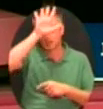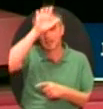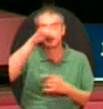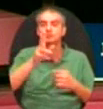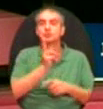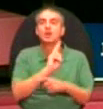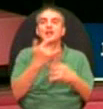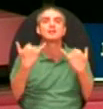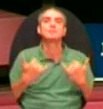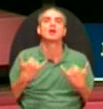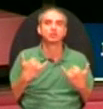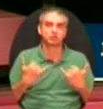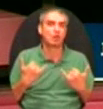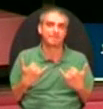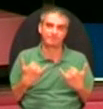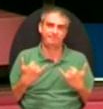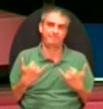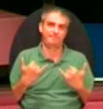שקרנים,